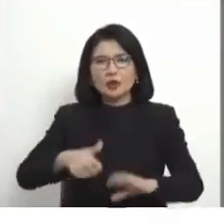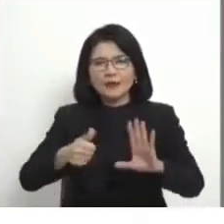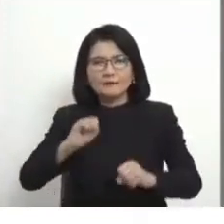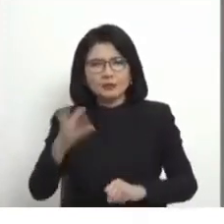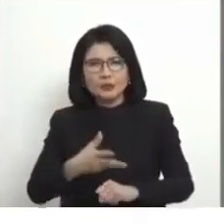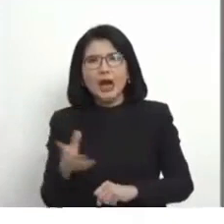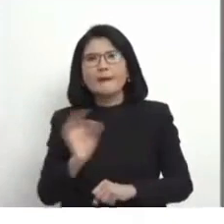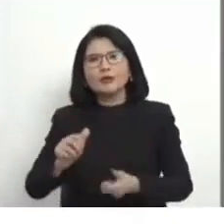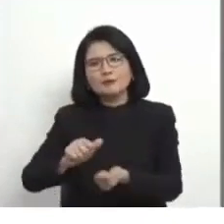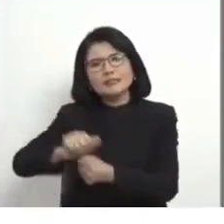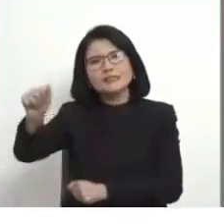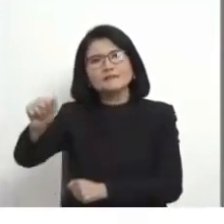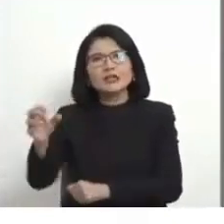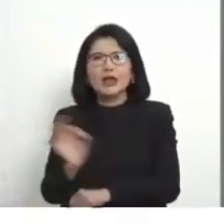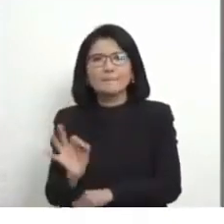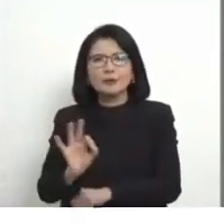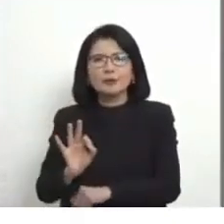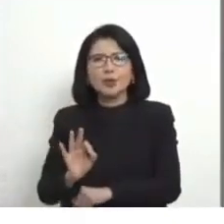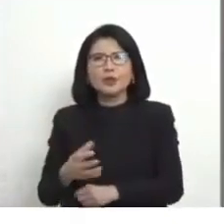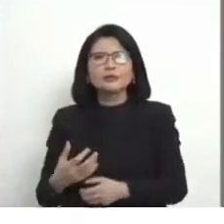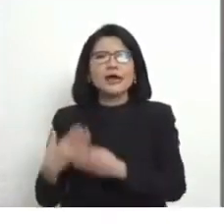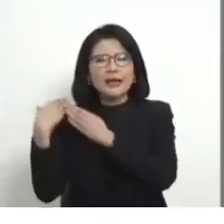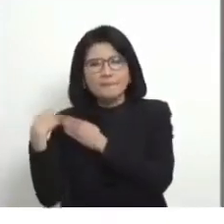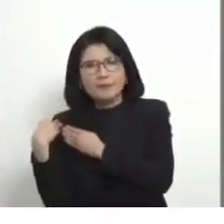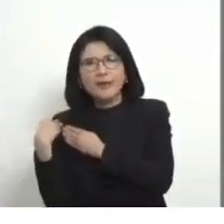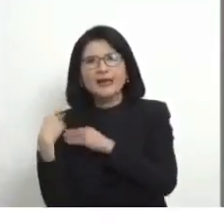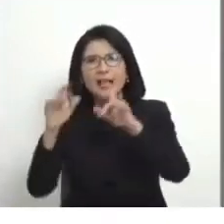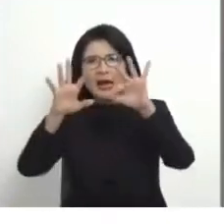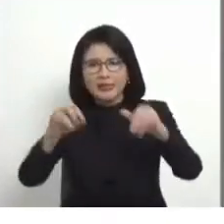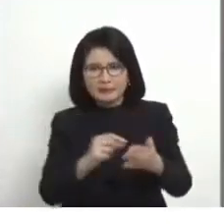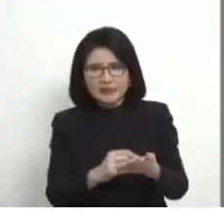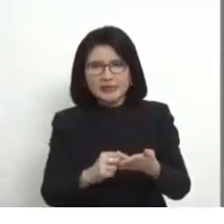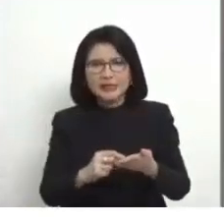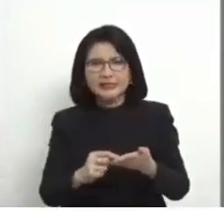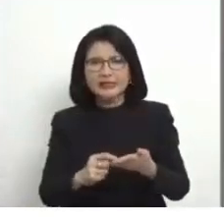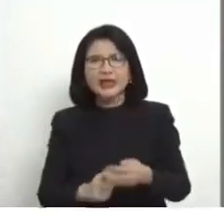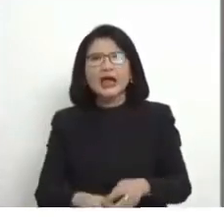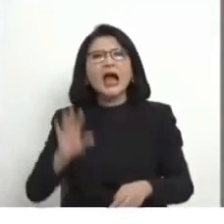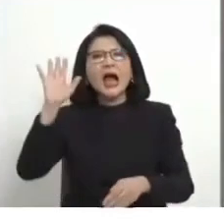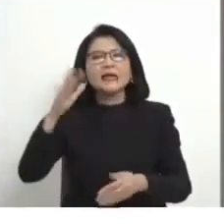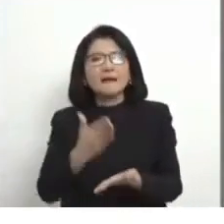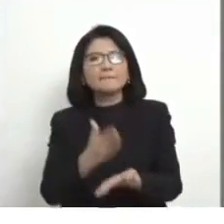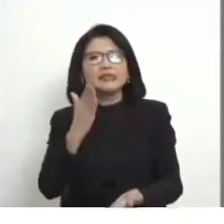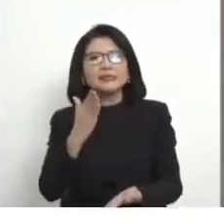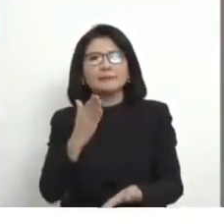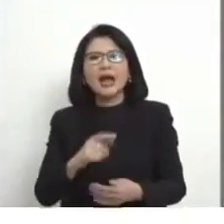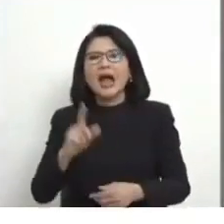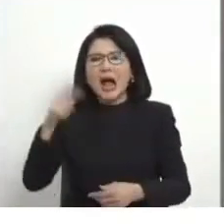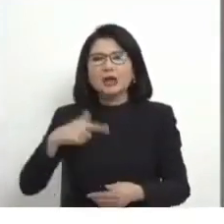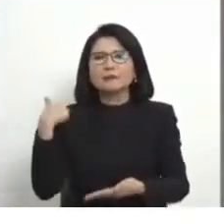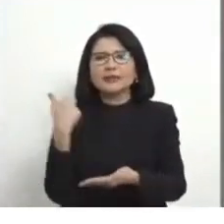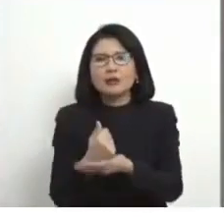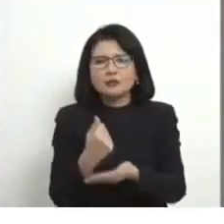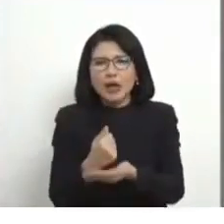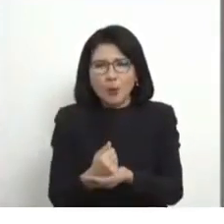belum tersertifikasi lalu beban administrasi itu semua bisa diselesaikan dengan prinsip tadi bahwa kita harus bertanggung